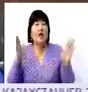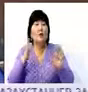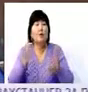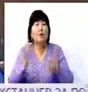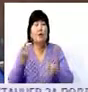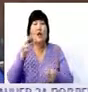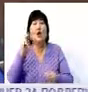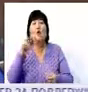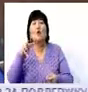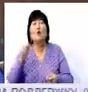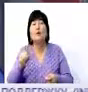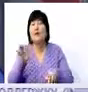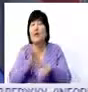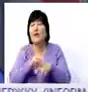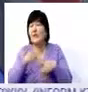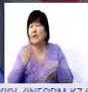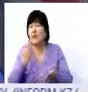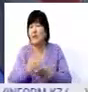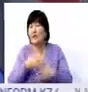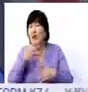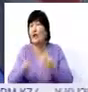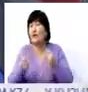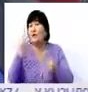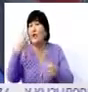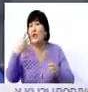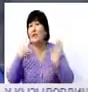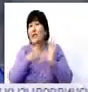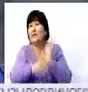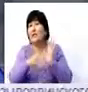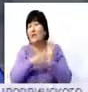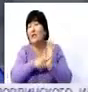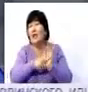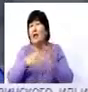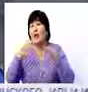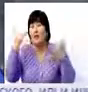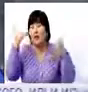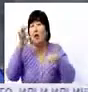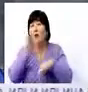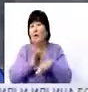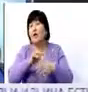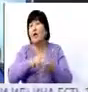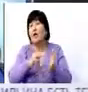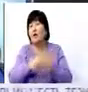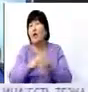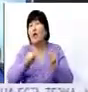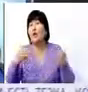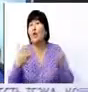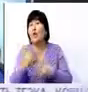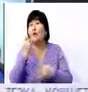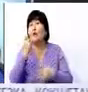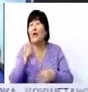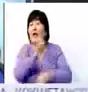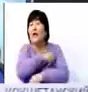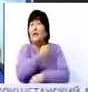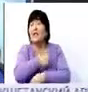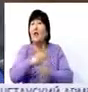очагов чумы. По ящеру также не все ладно. Выявлено 377 голов больного скота. Планируется открыть новый цех